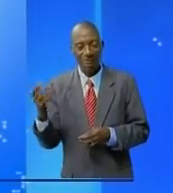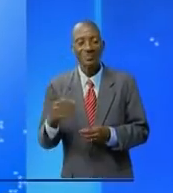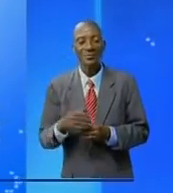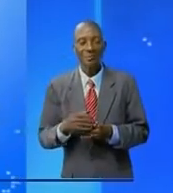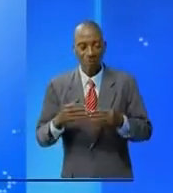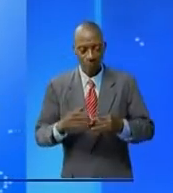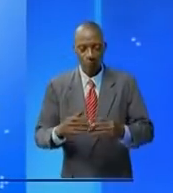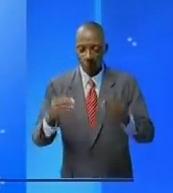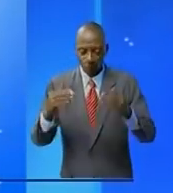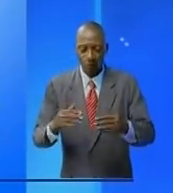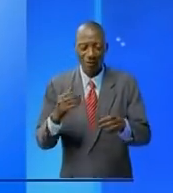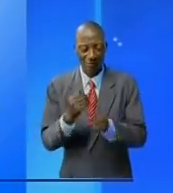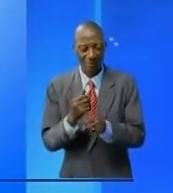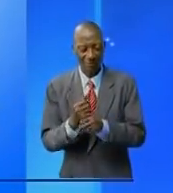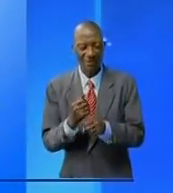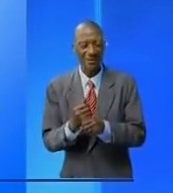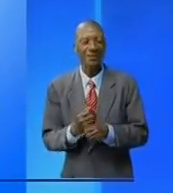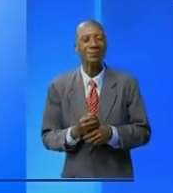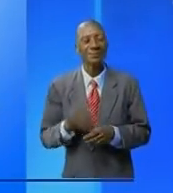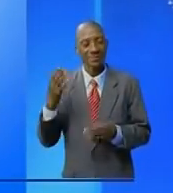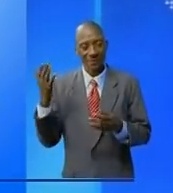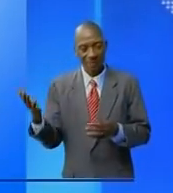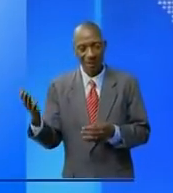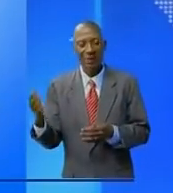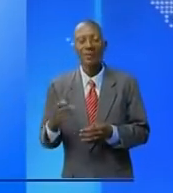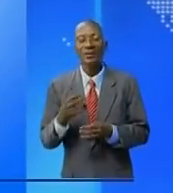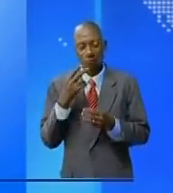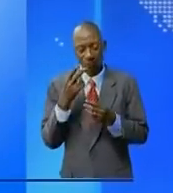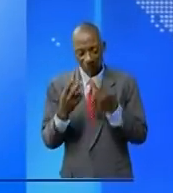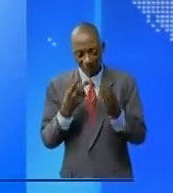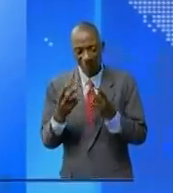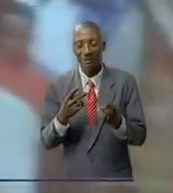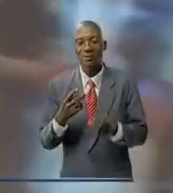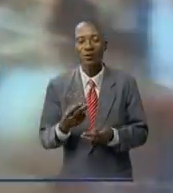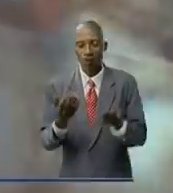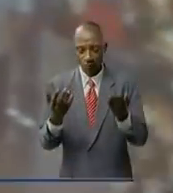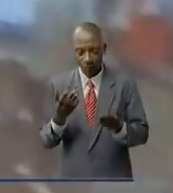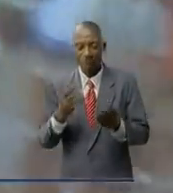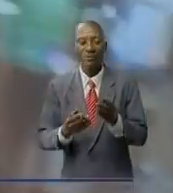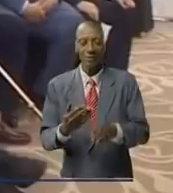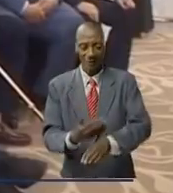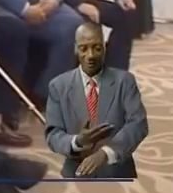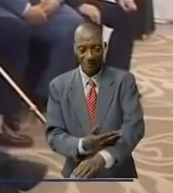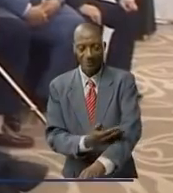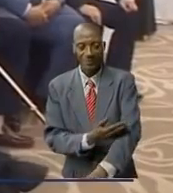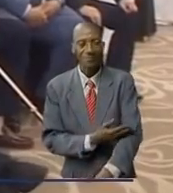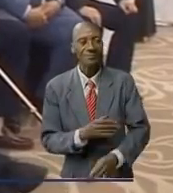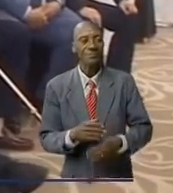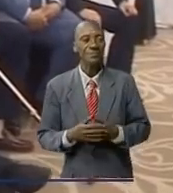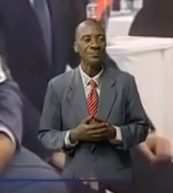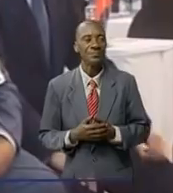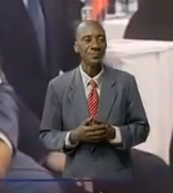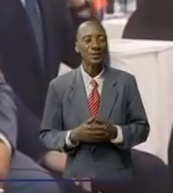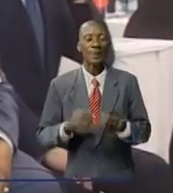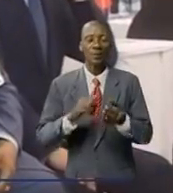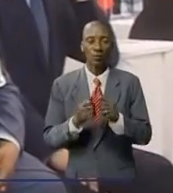lieu le week-end dernier à Rotana Hotel. Serge Mata était présent. La problématique de l'eau